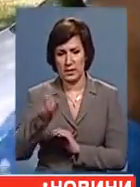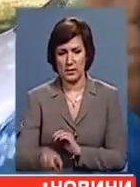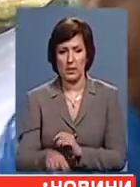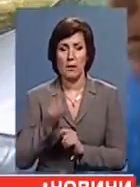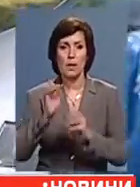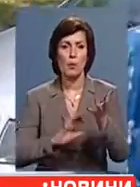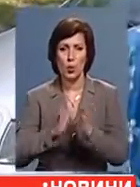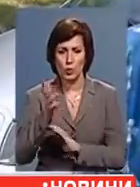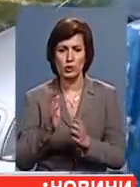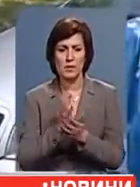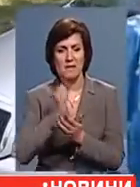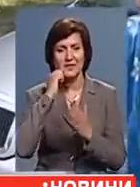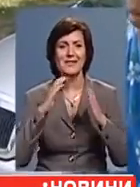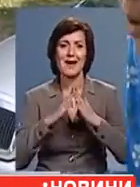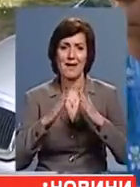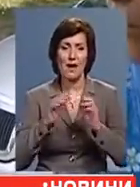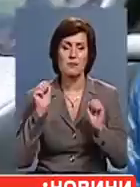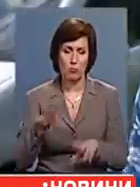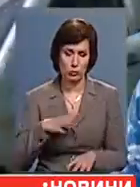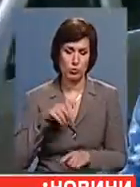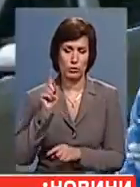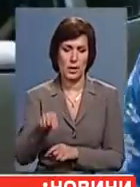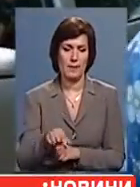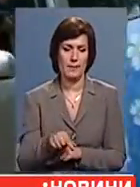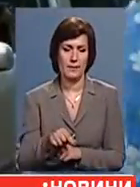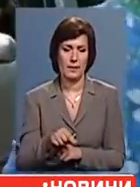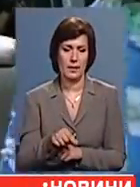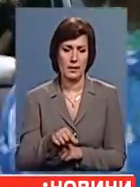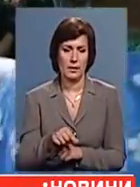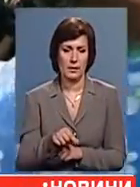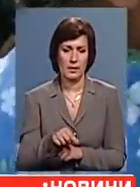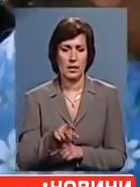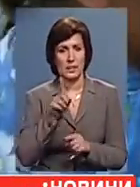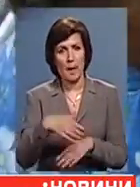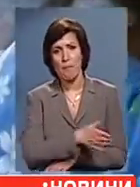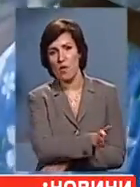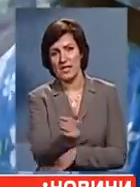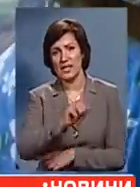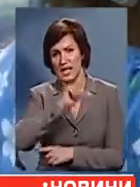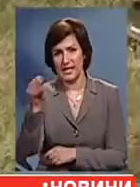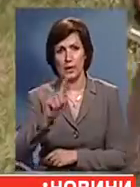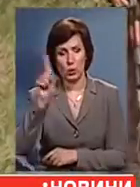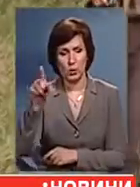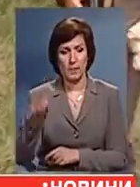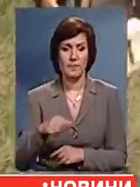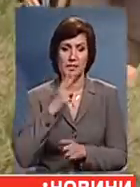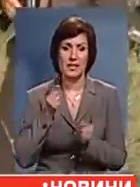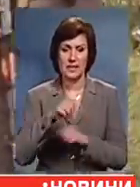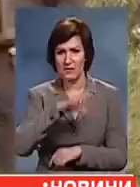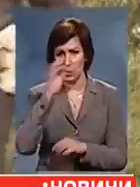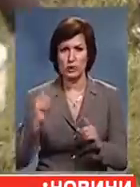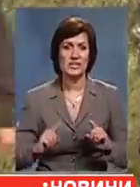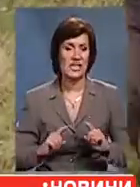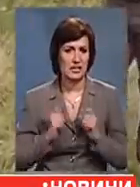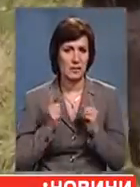кущі, там є стара хата, там можуть вони бути. Вон для бобів стоїть, і так повертайте, їдь відкувати. Попри це, вночі